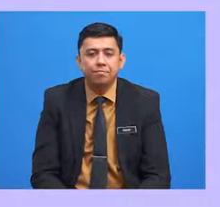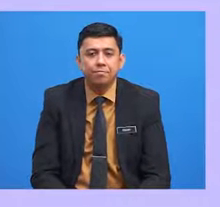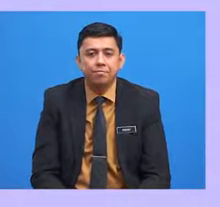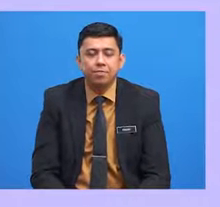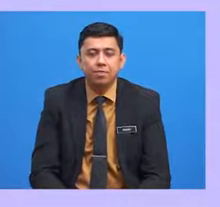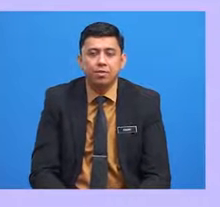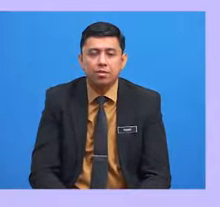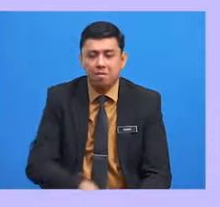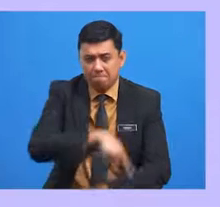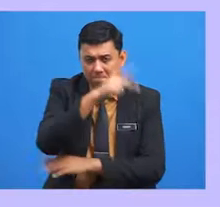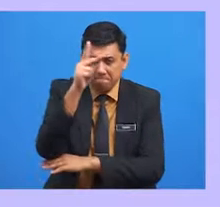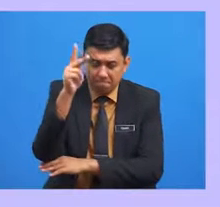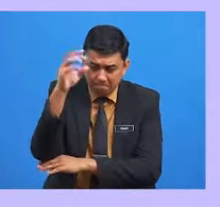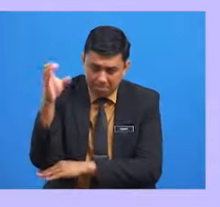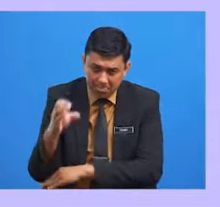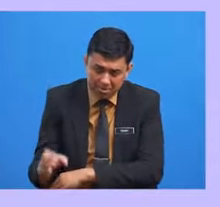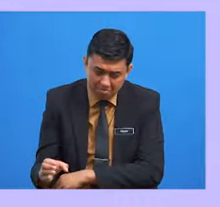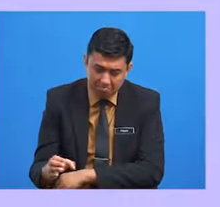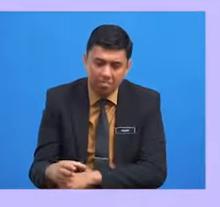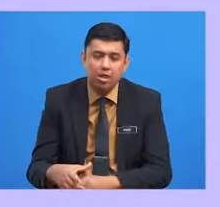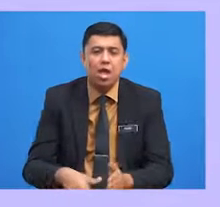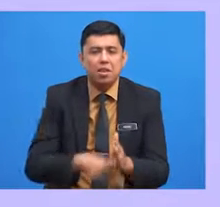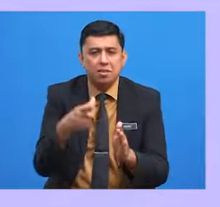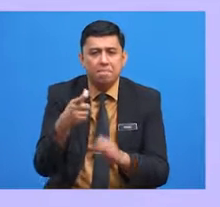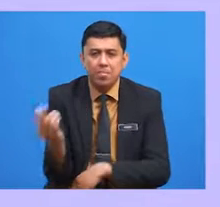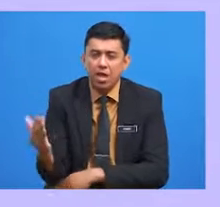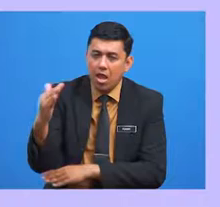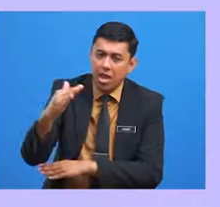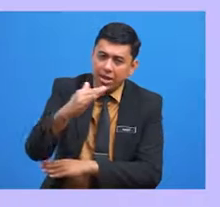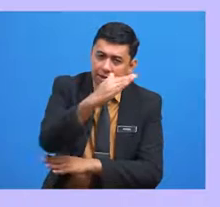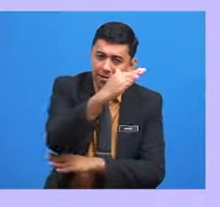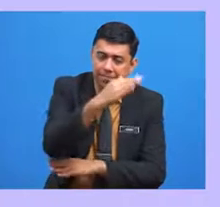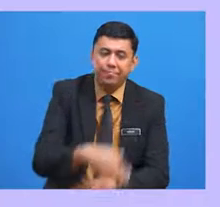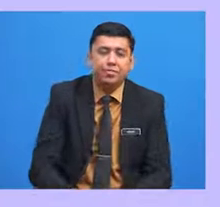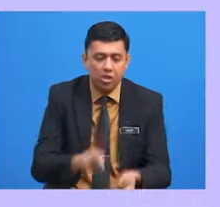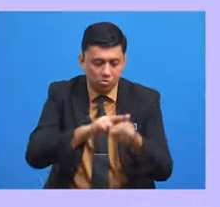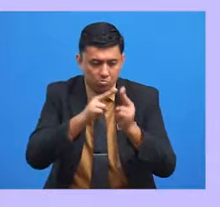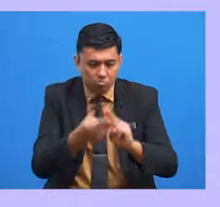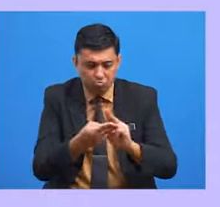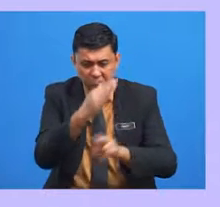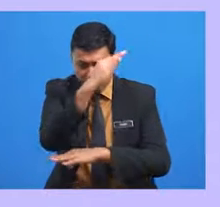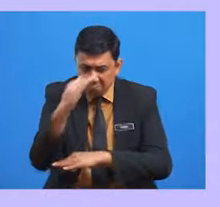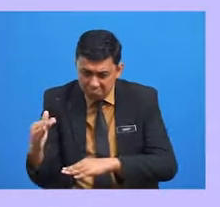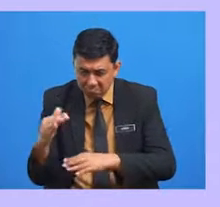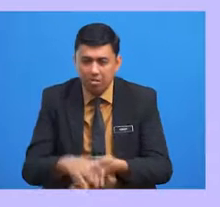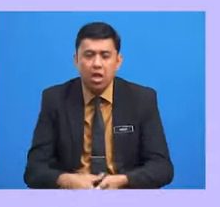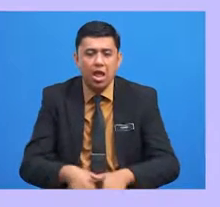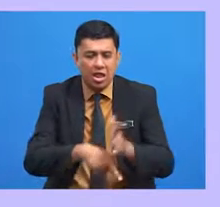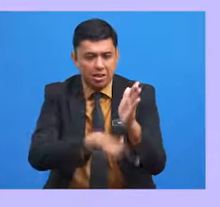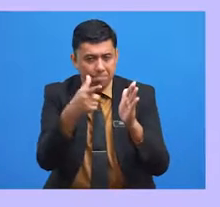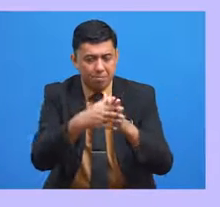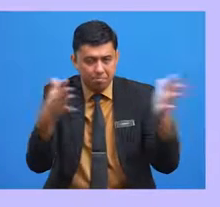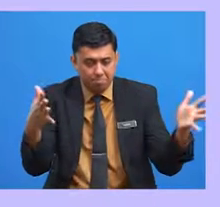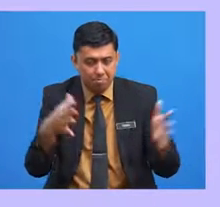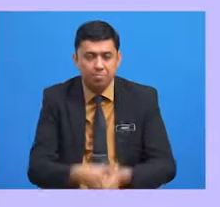keanjalan permintaan anjal lebih landai. Ini kerana peratus perubahan kuantiti yang diminta lebih besar